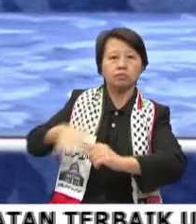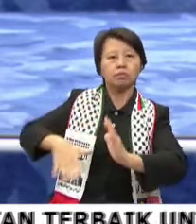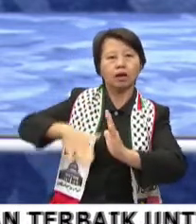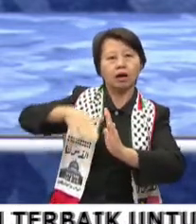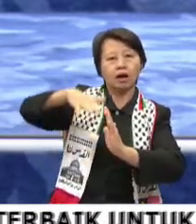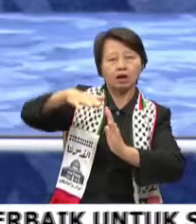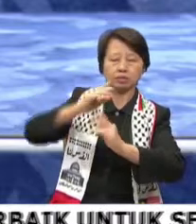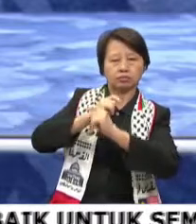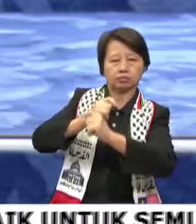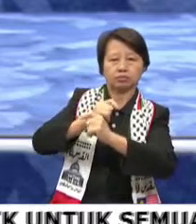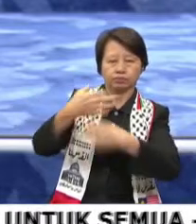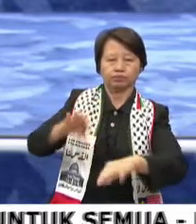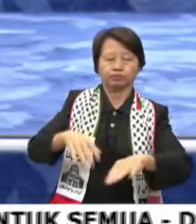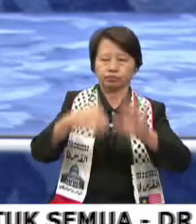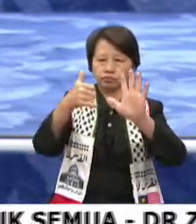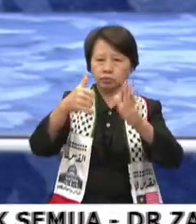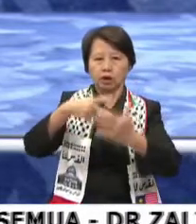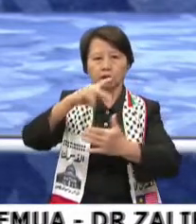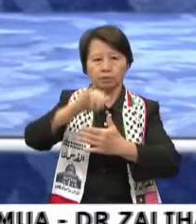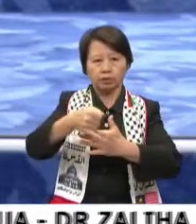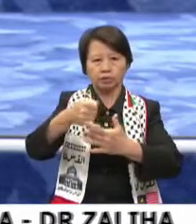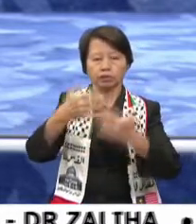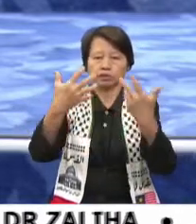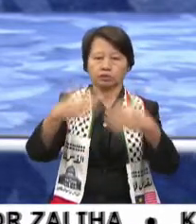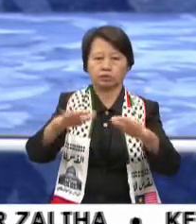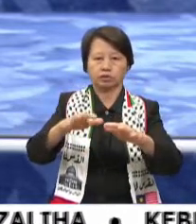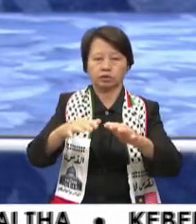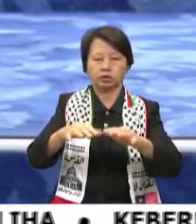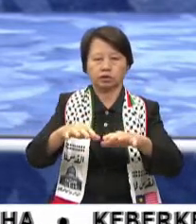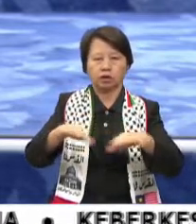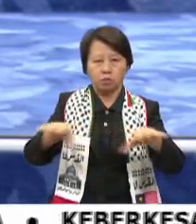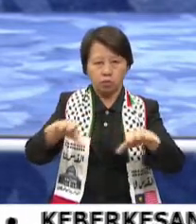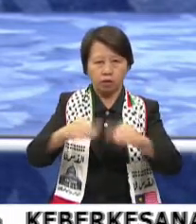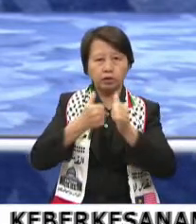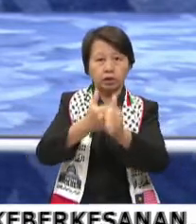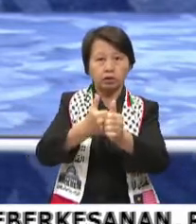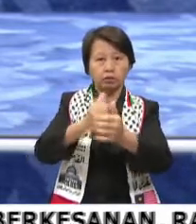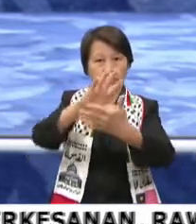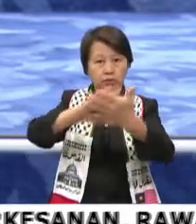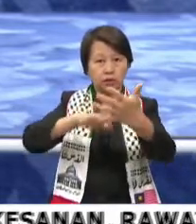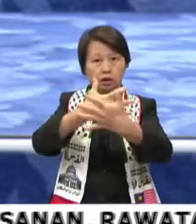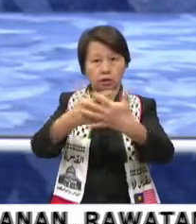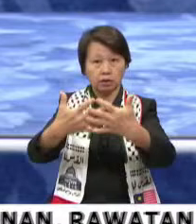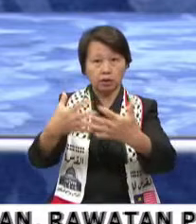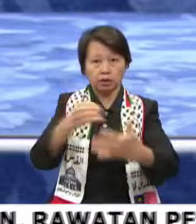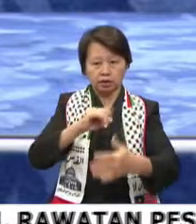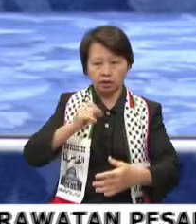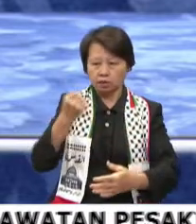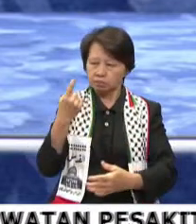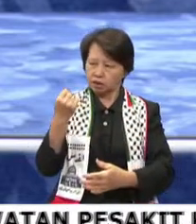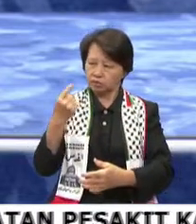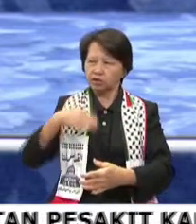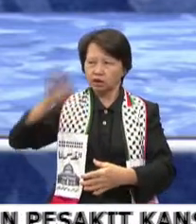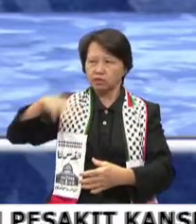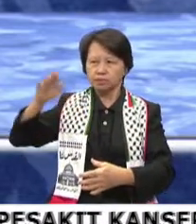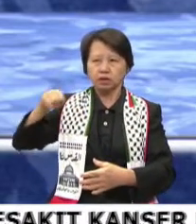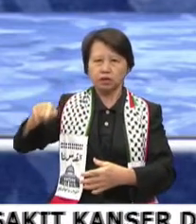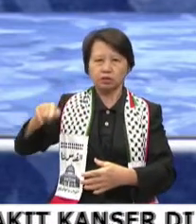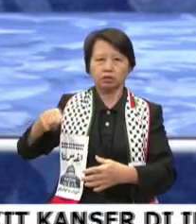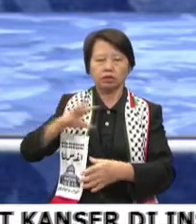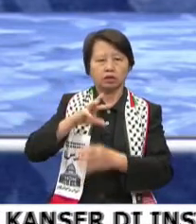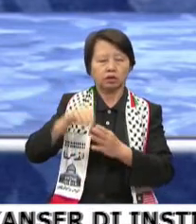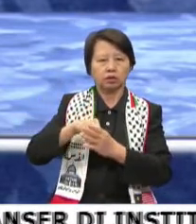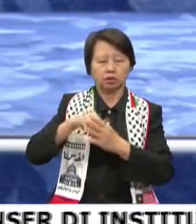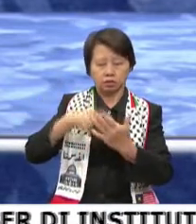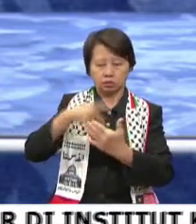projek telah berjalan ikut jadual yang belasan lain itu sudah pun masuk